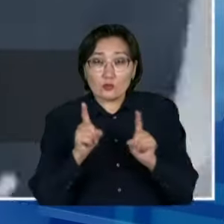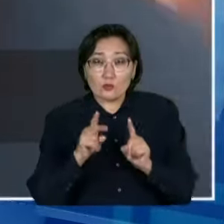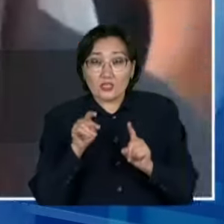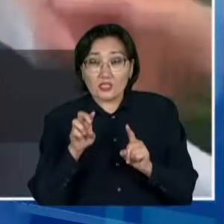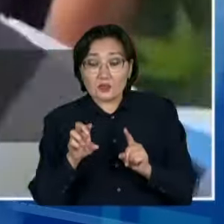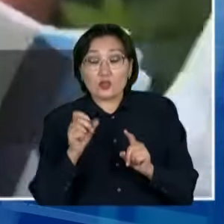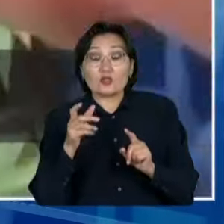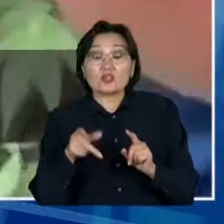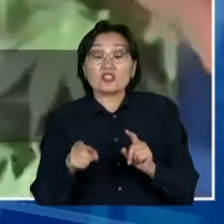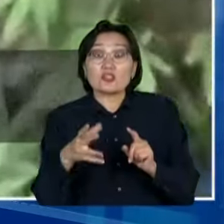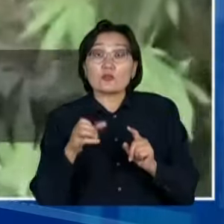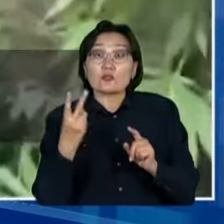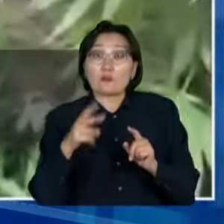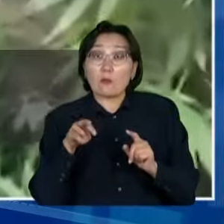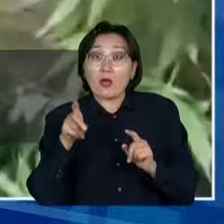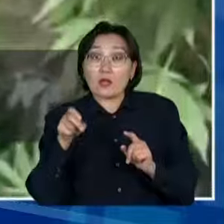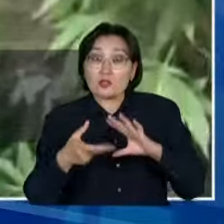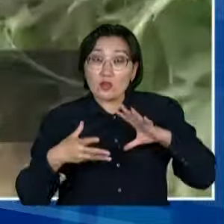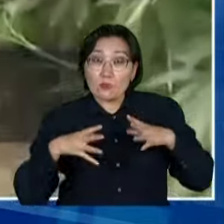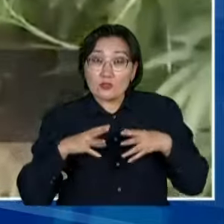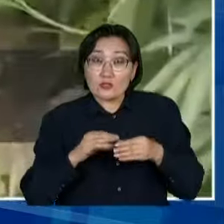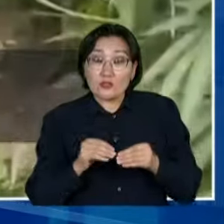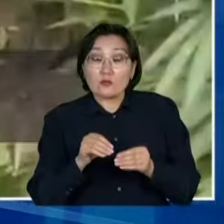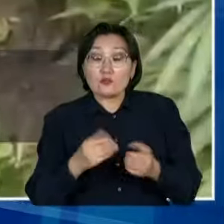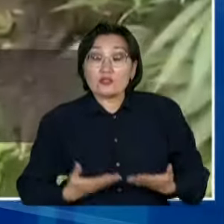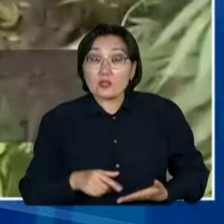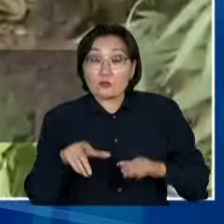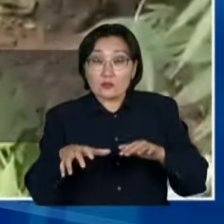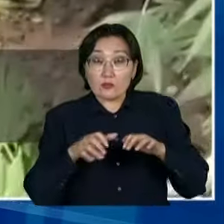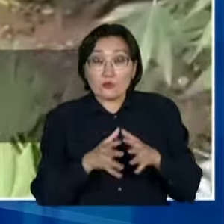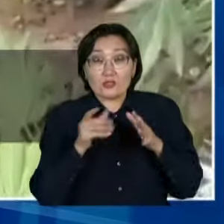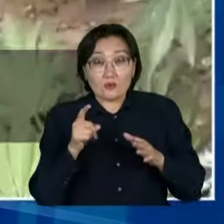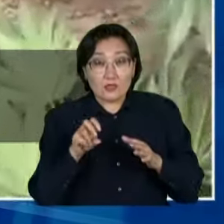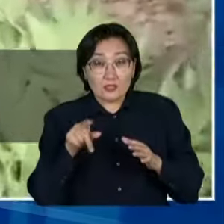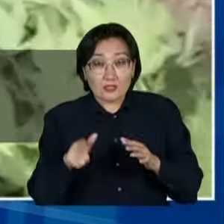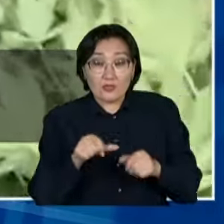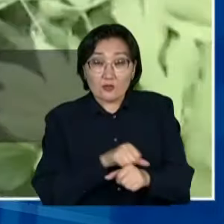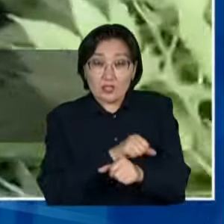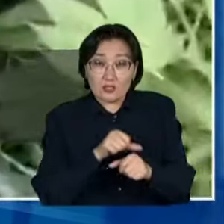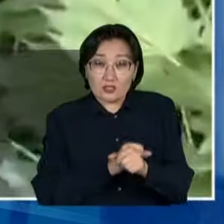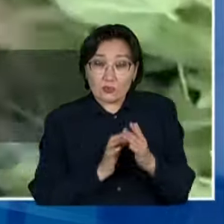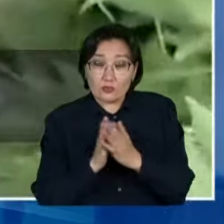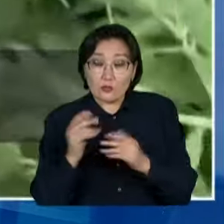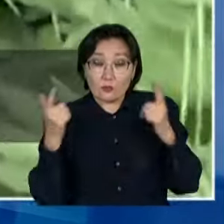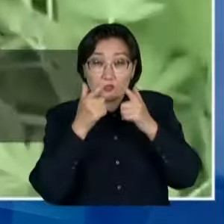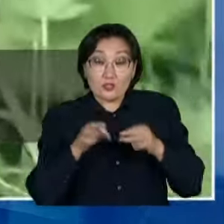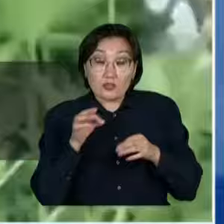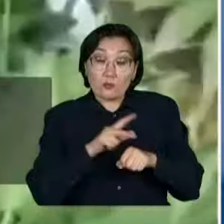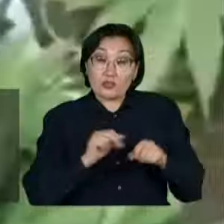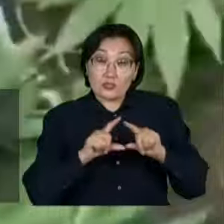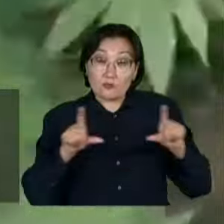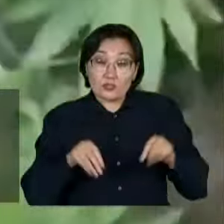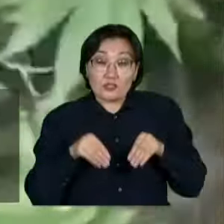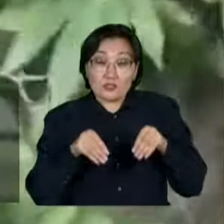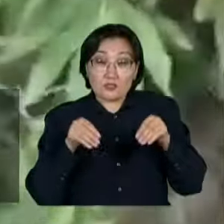и 1520 мака. Всего у предприимчивого жителя изъяли больше 100 килограммов наркотиков. По информации областной полиции,